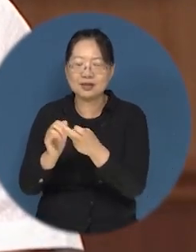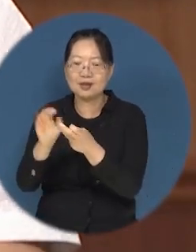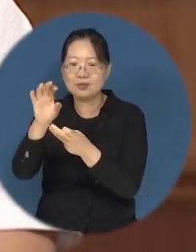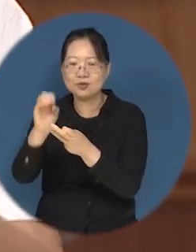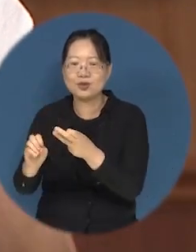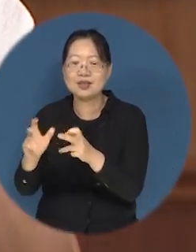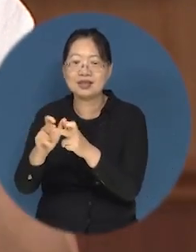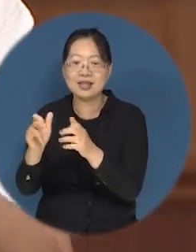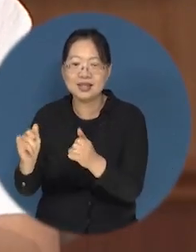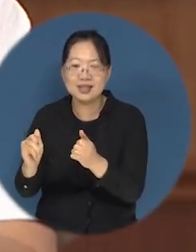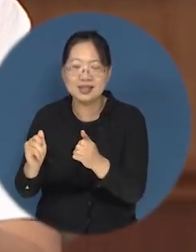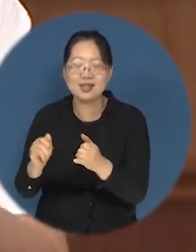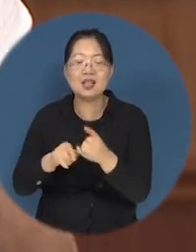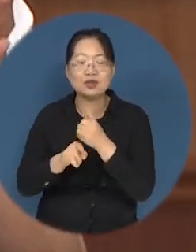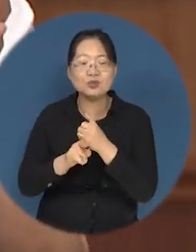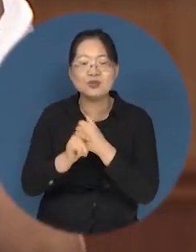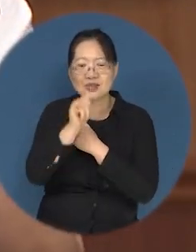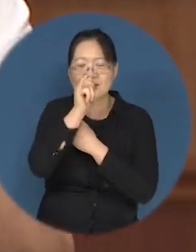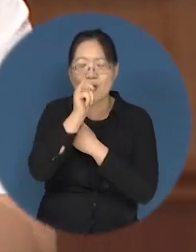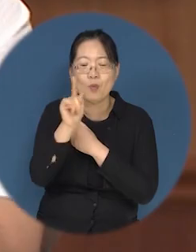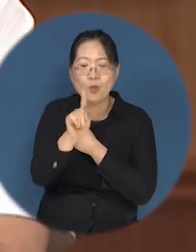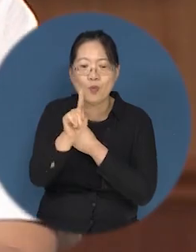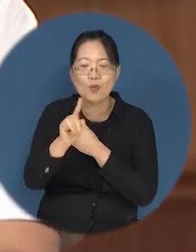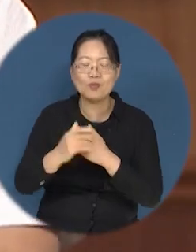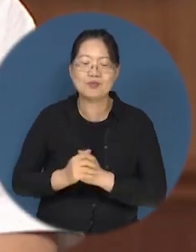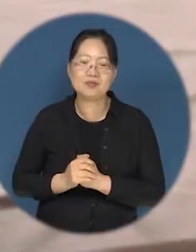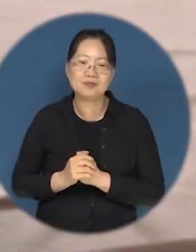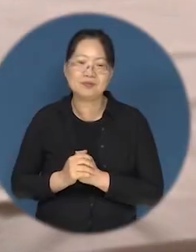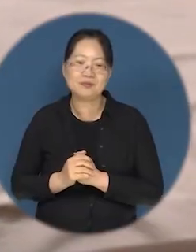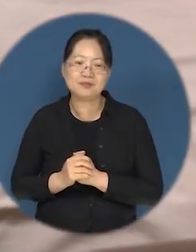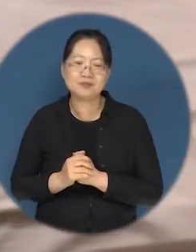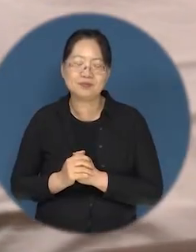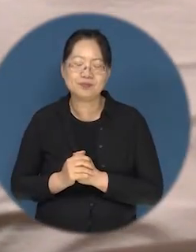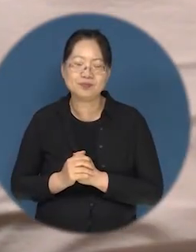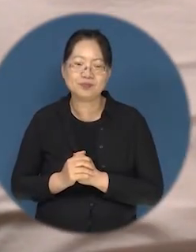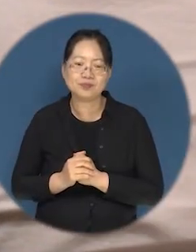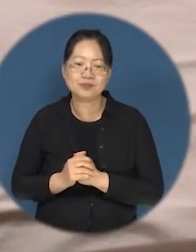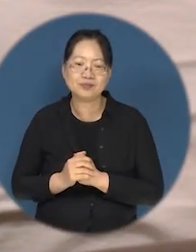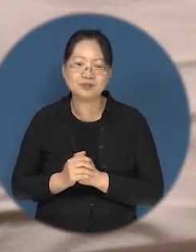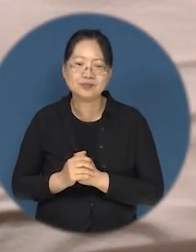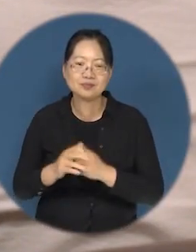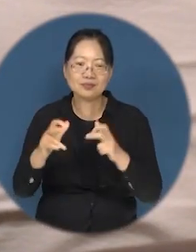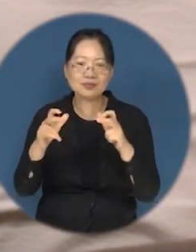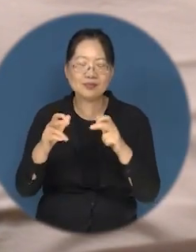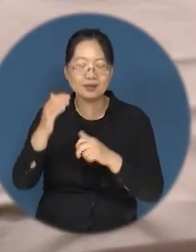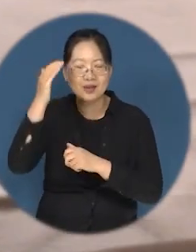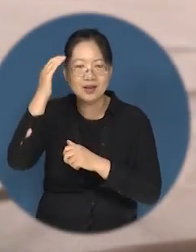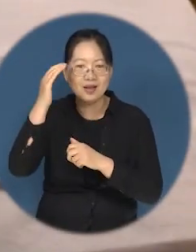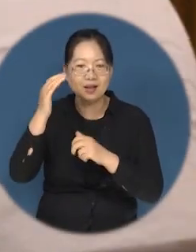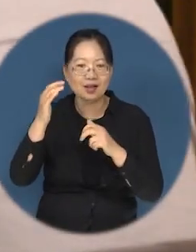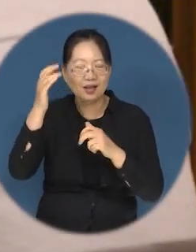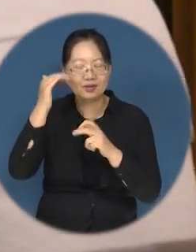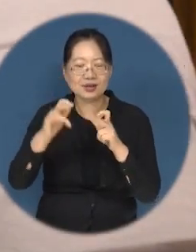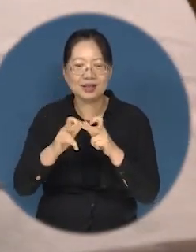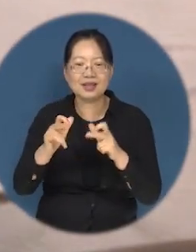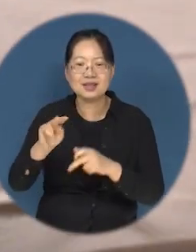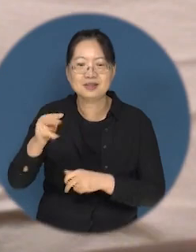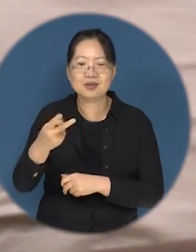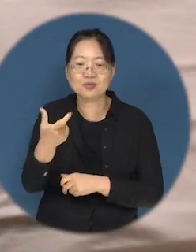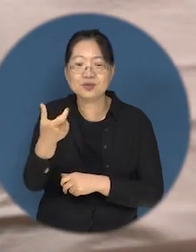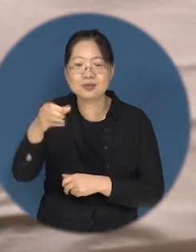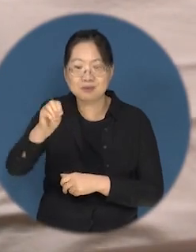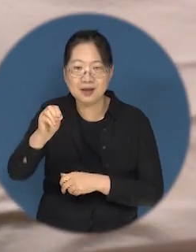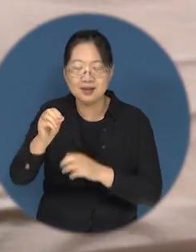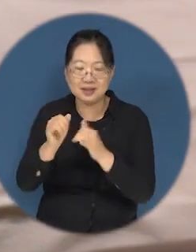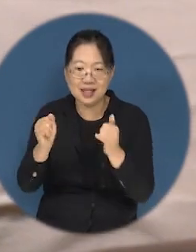장애래요. 근데 이유가 있습니다. 이게 여러 가지 이유가 있습니다. 일단 이 장애 우리나라 장애인이 이제 260만 명인데 예.